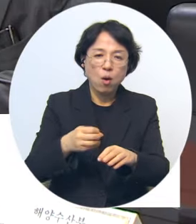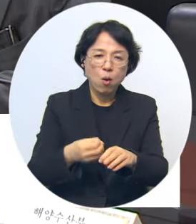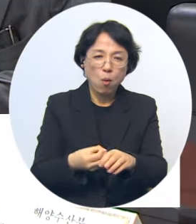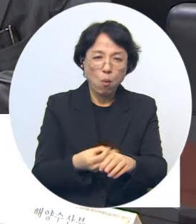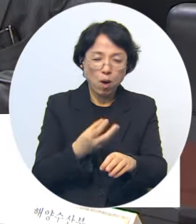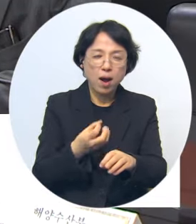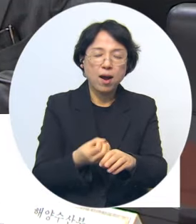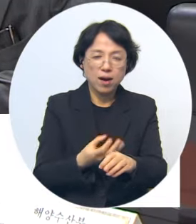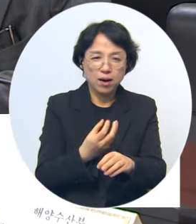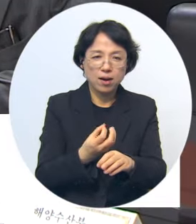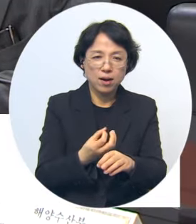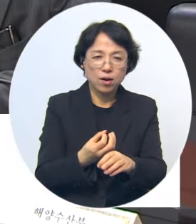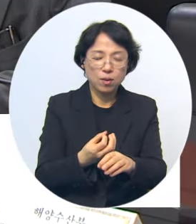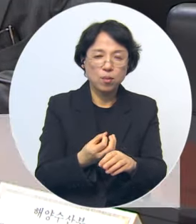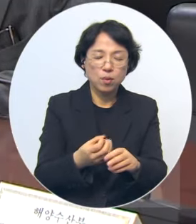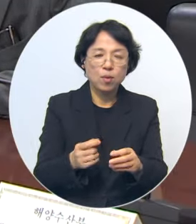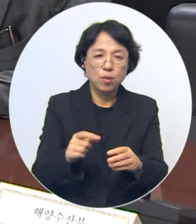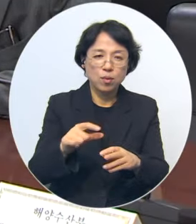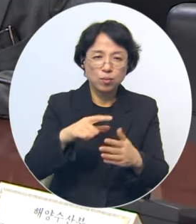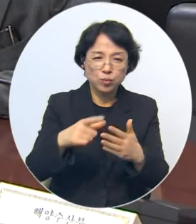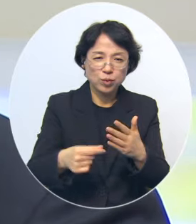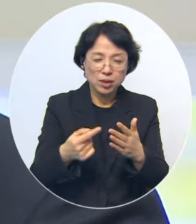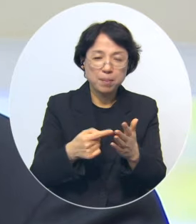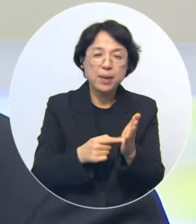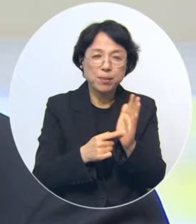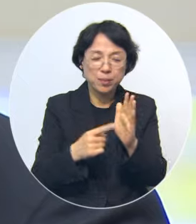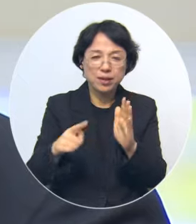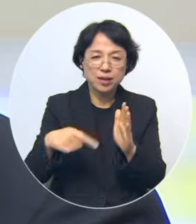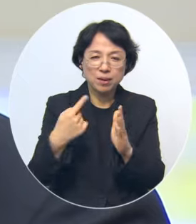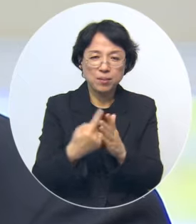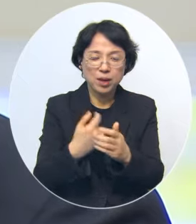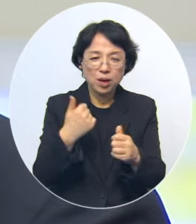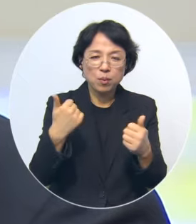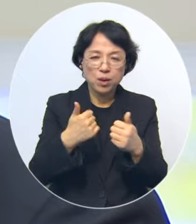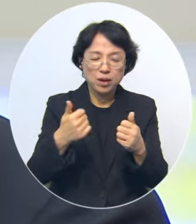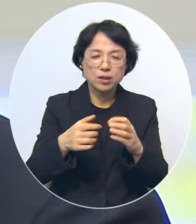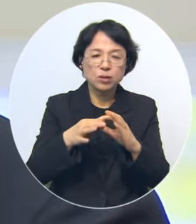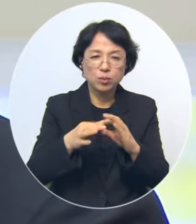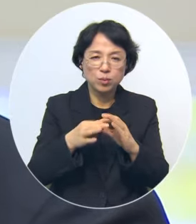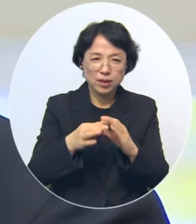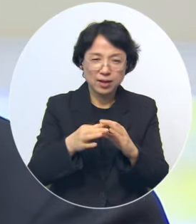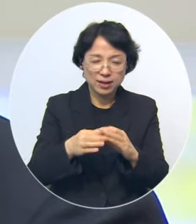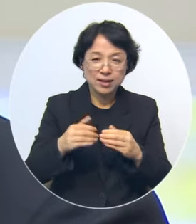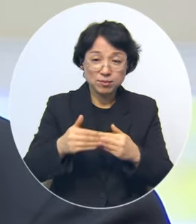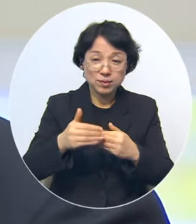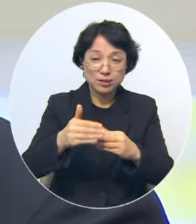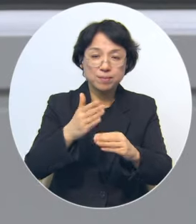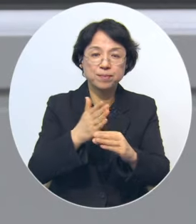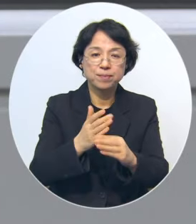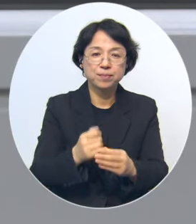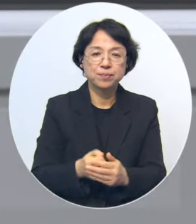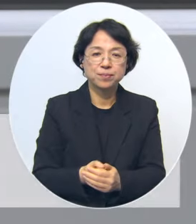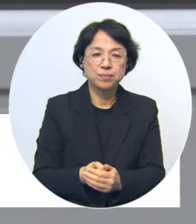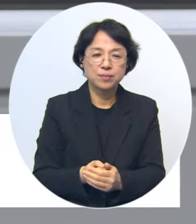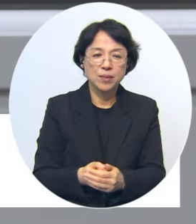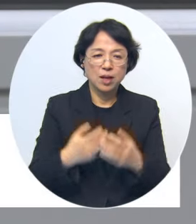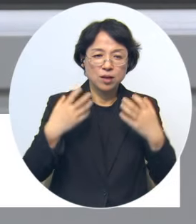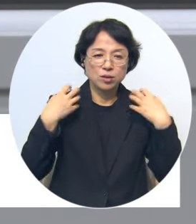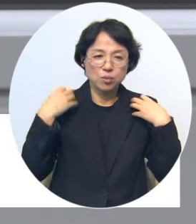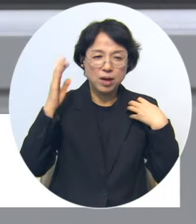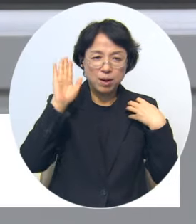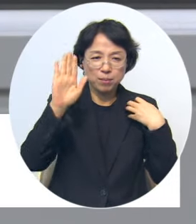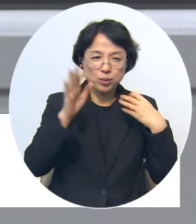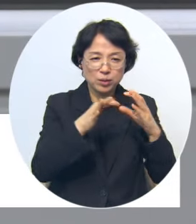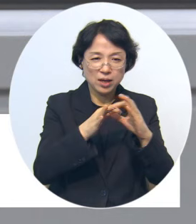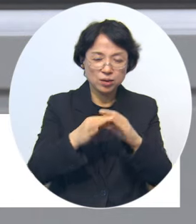후 정부는 동해 심해 가스전 개발전략 회의를 통해 후속조치를 진행해왔습니다 정부는 앞으로도